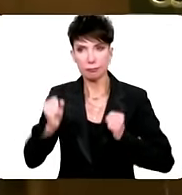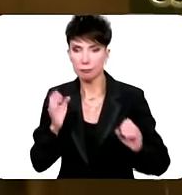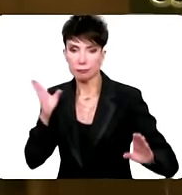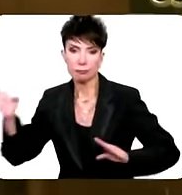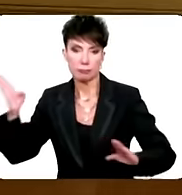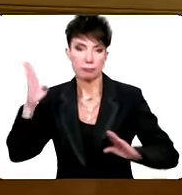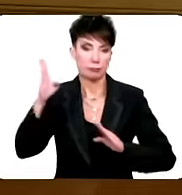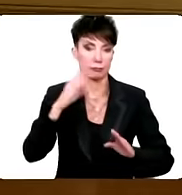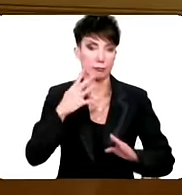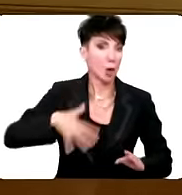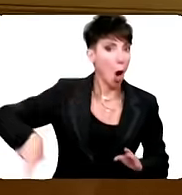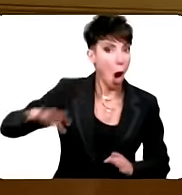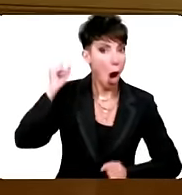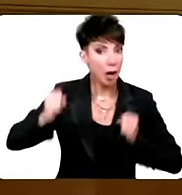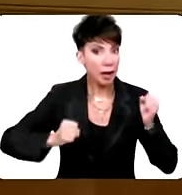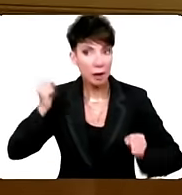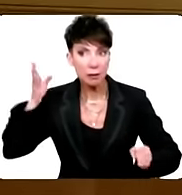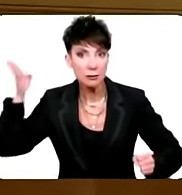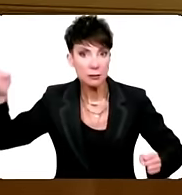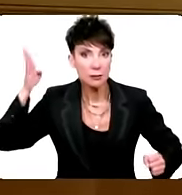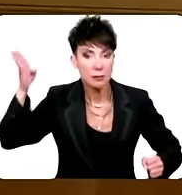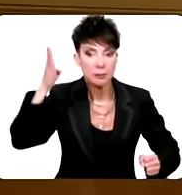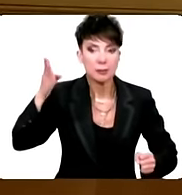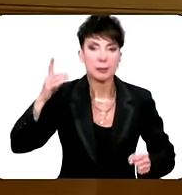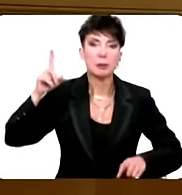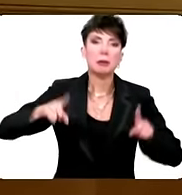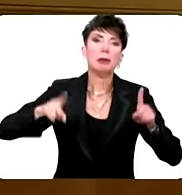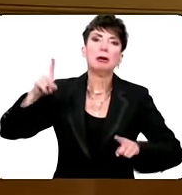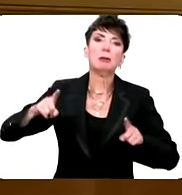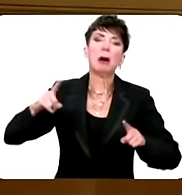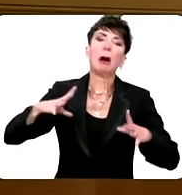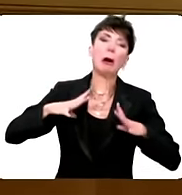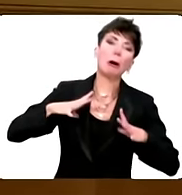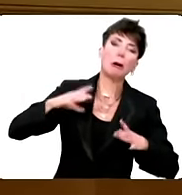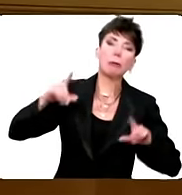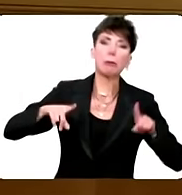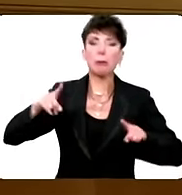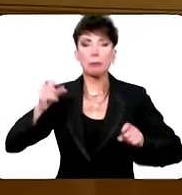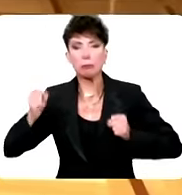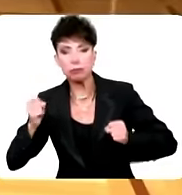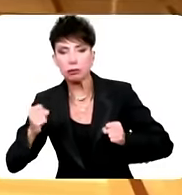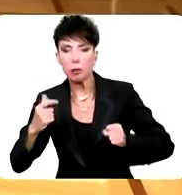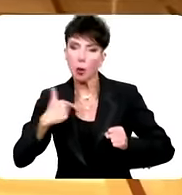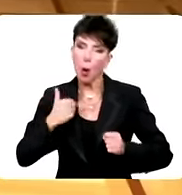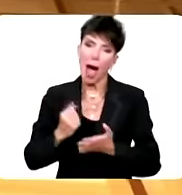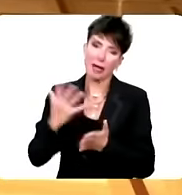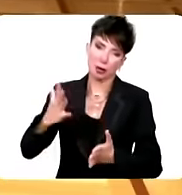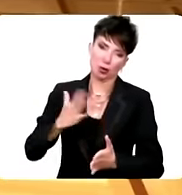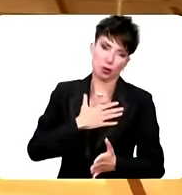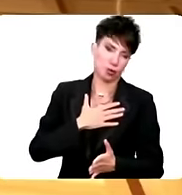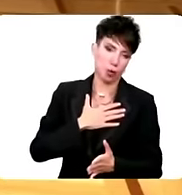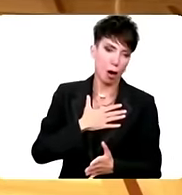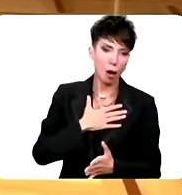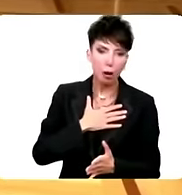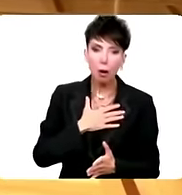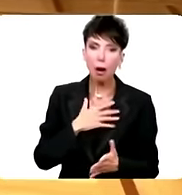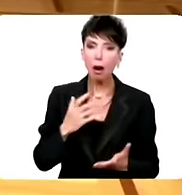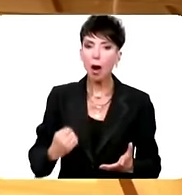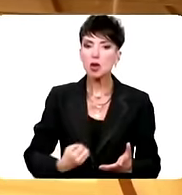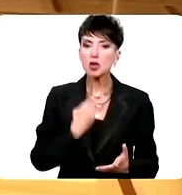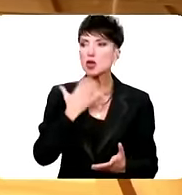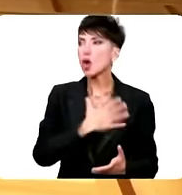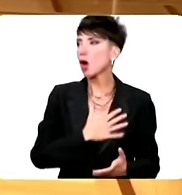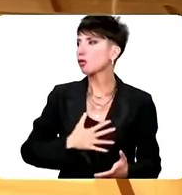έτρεξαν. Πιστεύω ότι όλοι έτρεξαν. Τώρα, αν κάποιοι έτρεξαν λίγο λιγότερο, λίγο περισσότερο, αυτό θα το αξιολογήσω εγώ. Αλλά δεν αισθάνθηκα ότι από